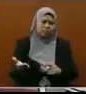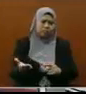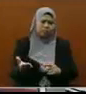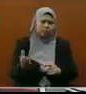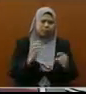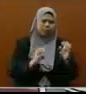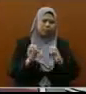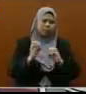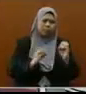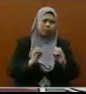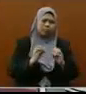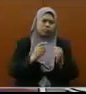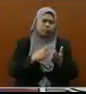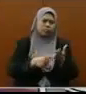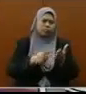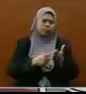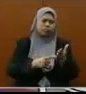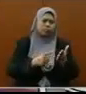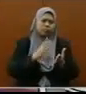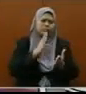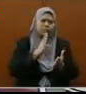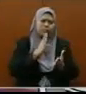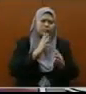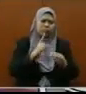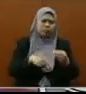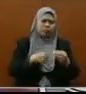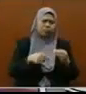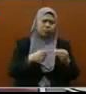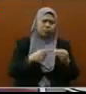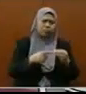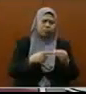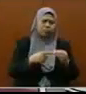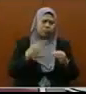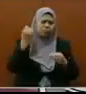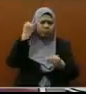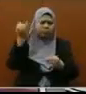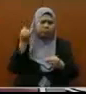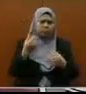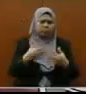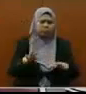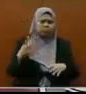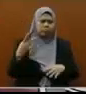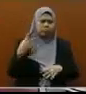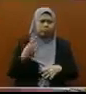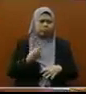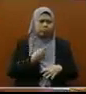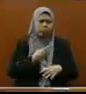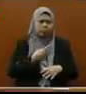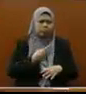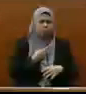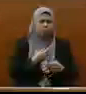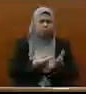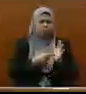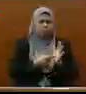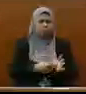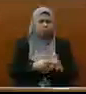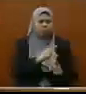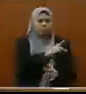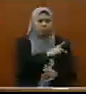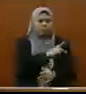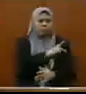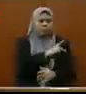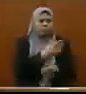pun sentuh berkenaan dengan apa juga cadangan idea yang telah dibentangkan oleh saudara Yang Berhormat saya Ketua Pembangkang. Tak ada ulas